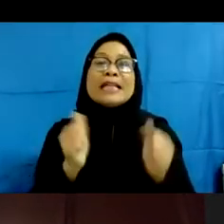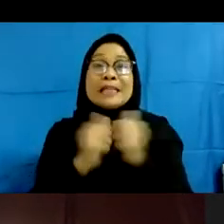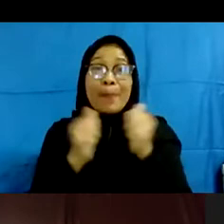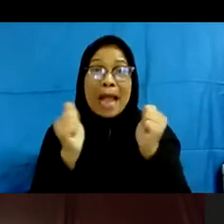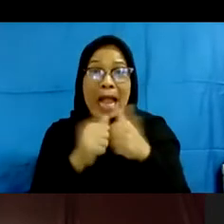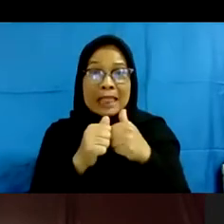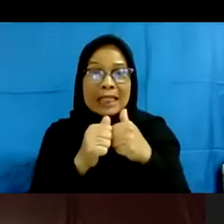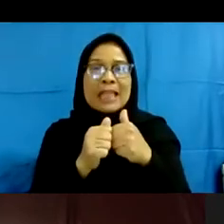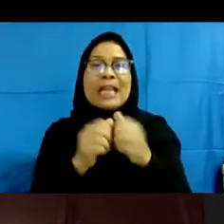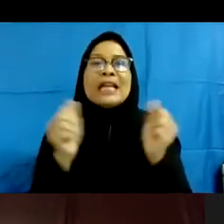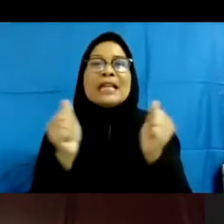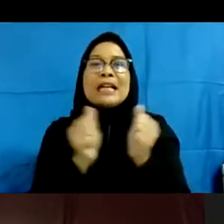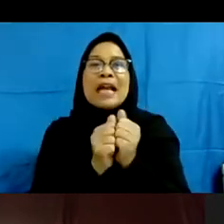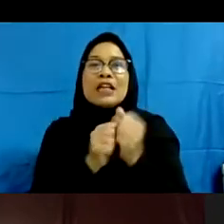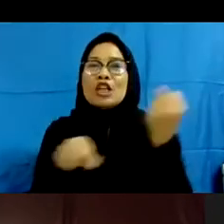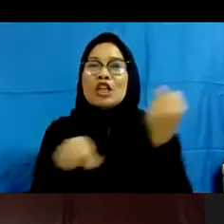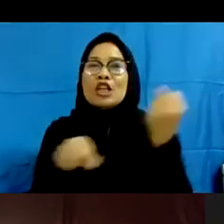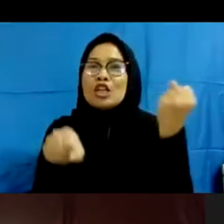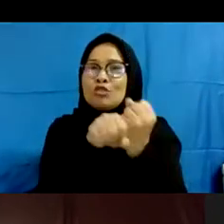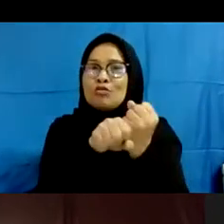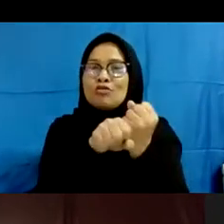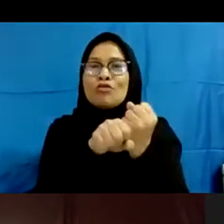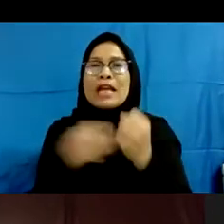dengan dukungan Mas Dimas juga kita bisa